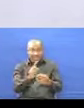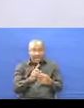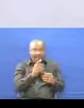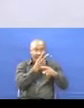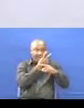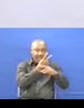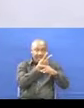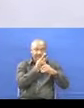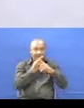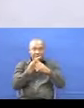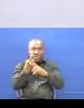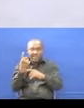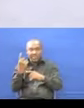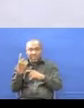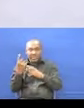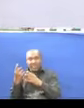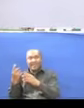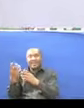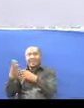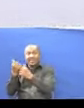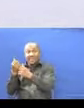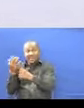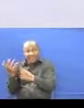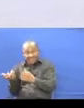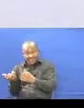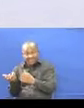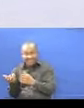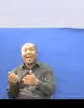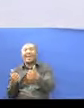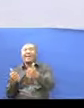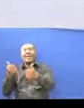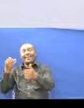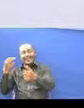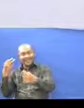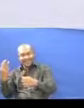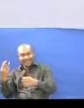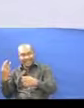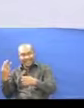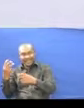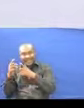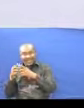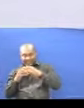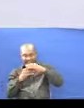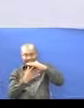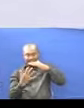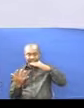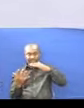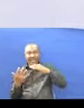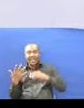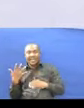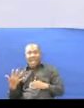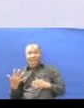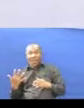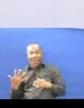Vizuri kabisa. Unaandika tatu, unaweka mstari wako pesa mdogo, alafu chini tunaweka namba gani? Tano. Kwa